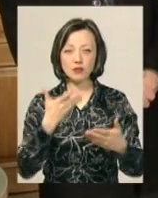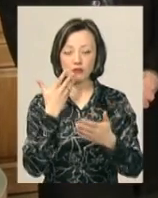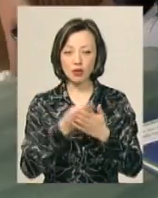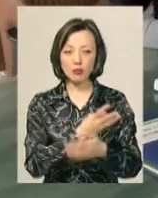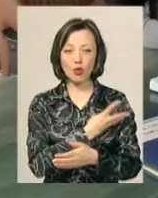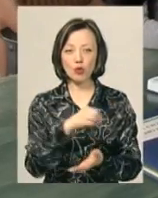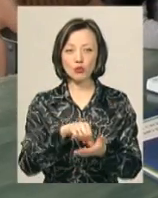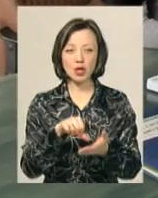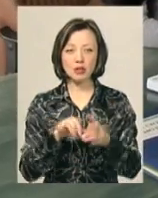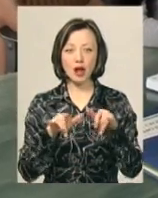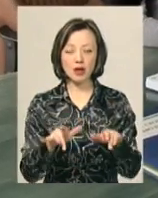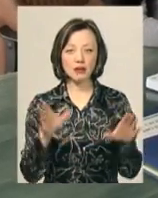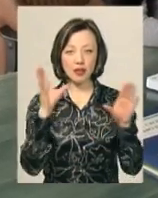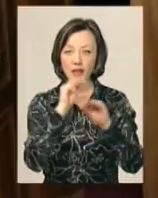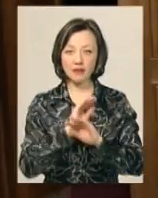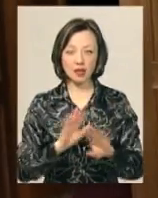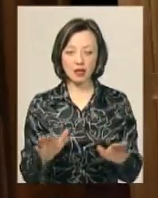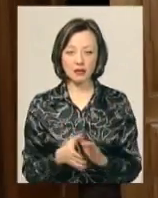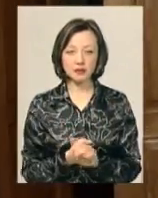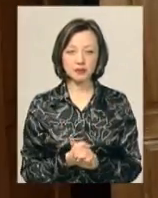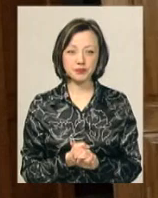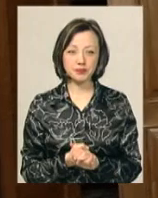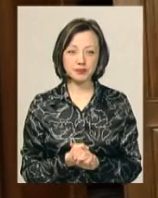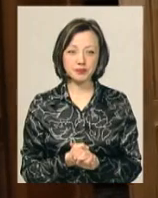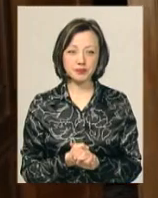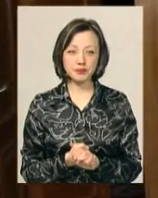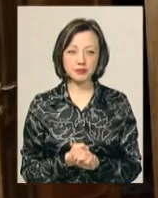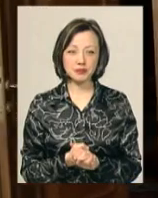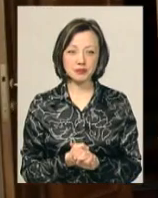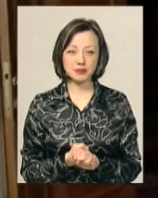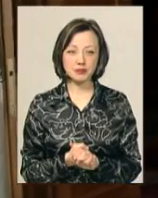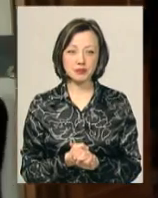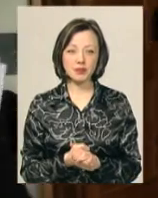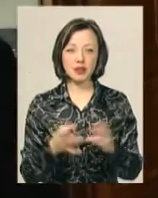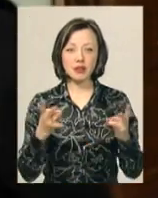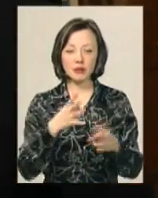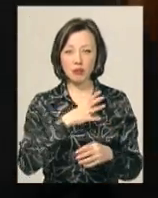побажання учасникам акції не вдається. Ми чекали вашого дзвоника, як ви